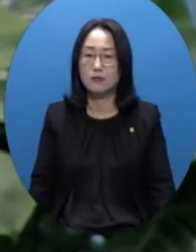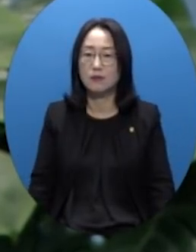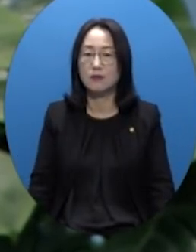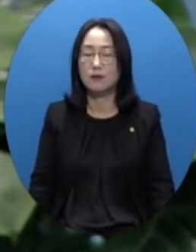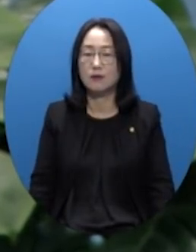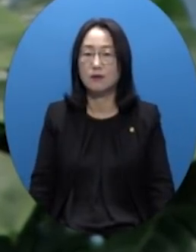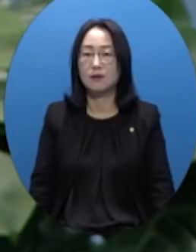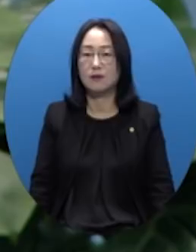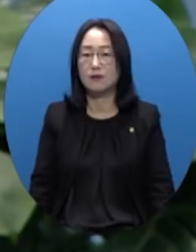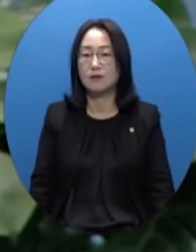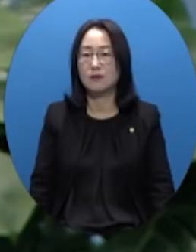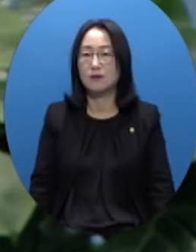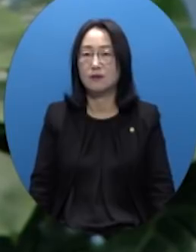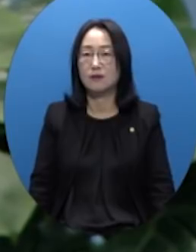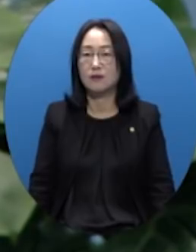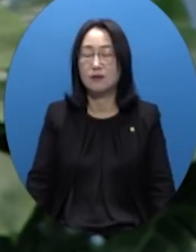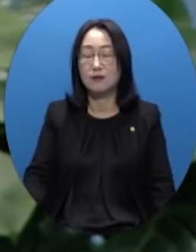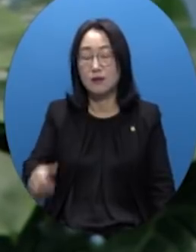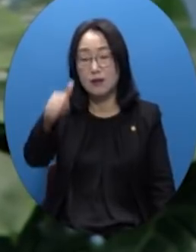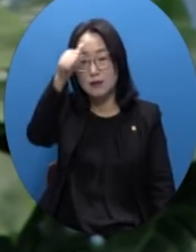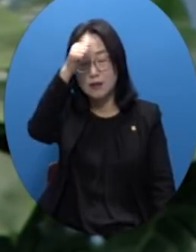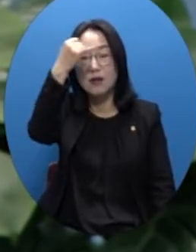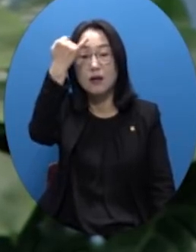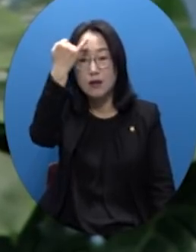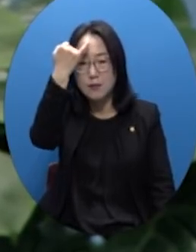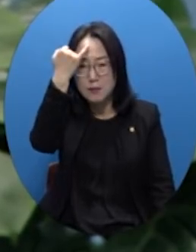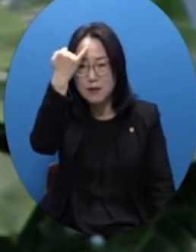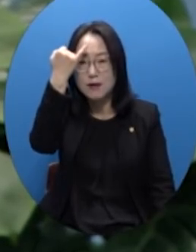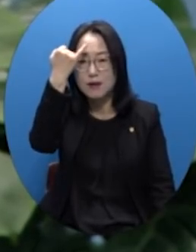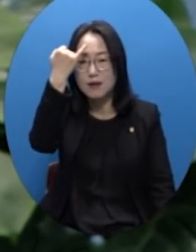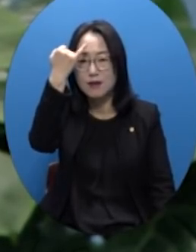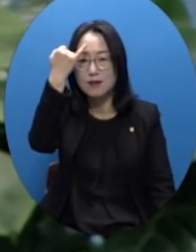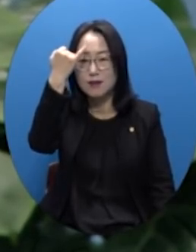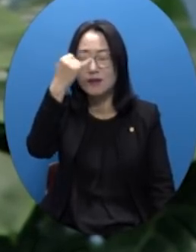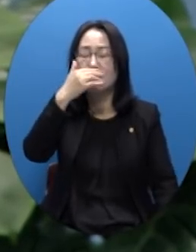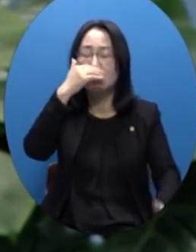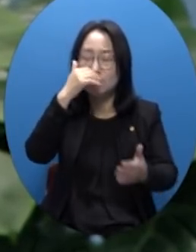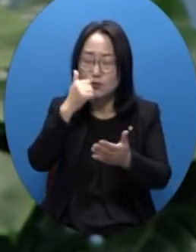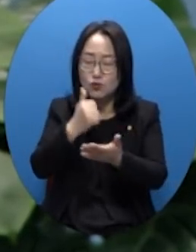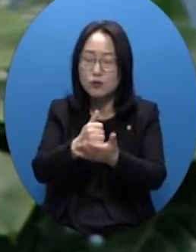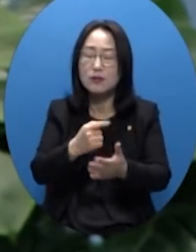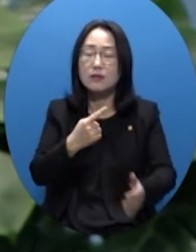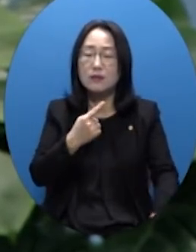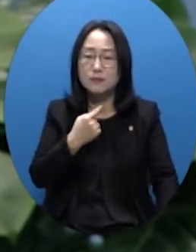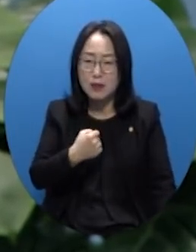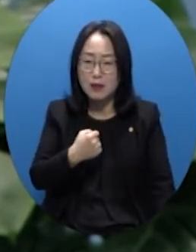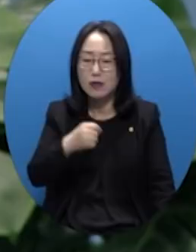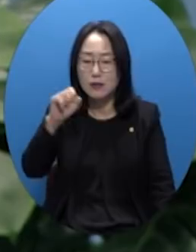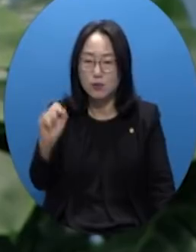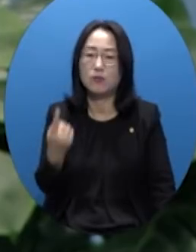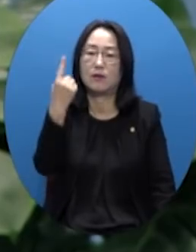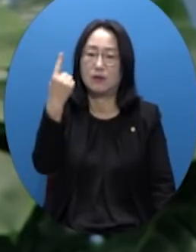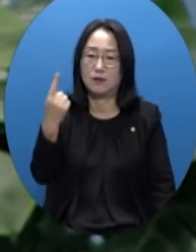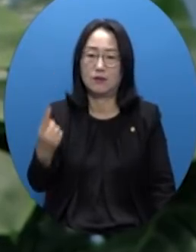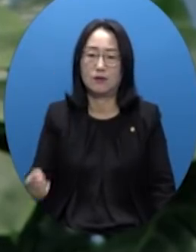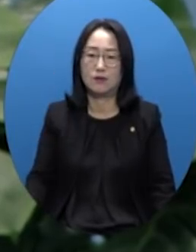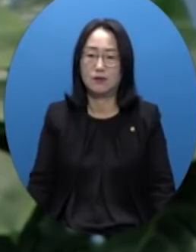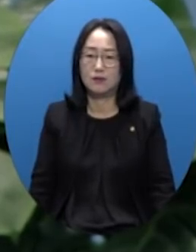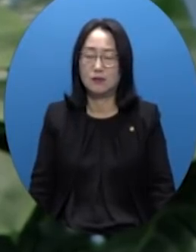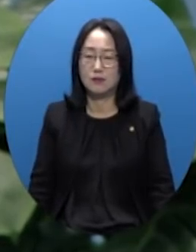이것은 1회 이상 아담과 하와가 죄를 지은 결로로 다가온 것입니다